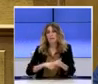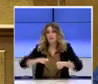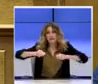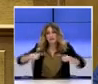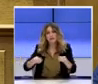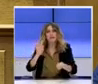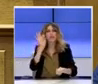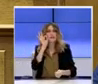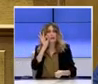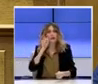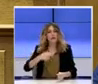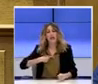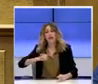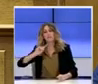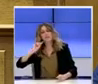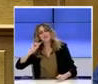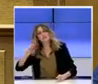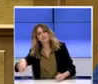Δημητρίου.